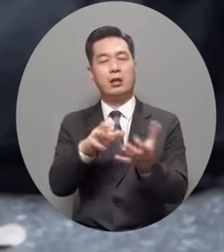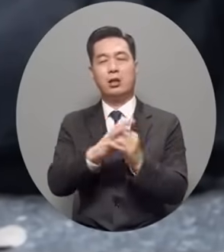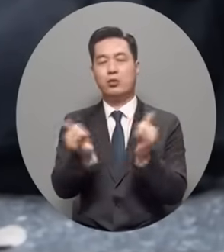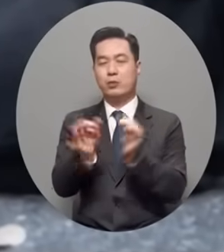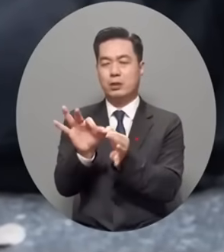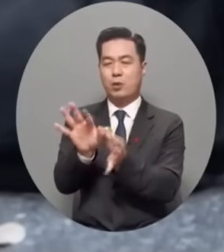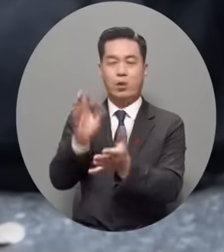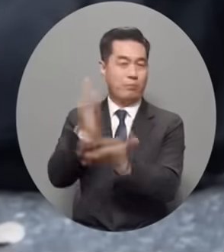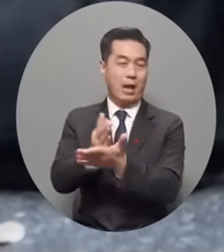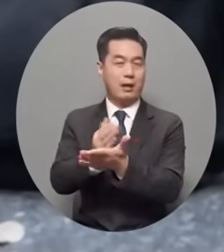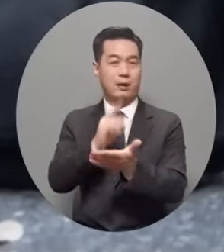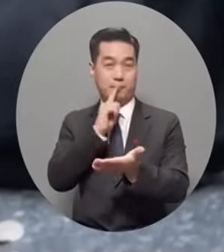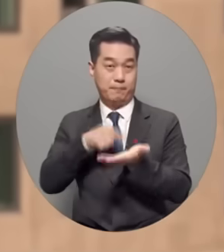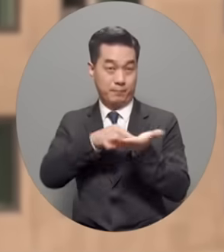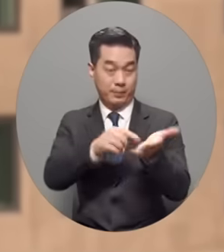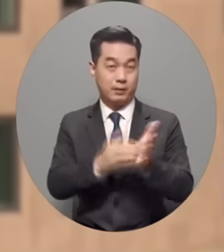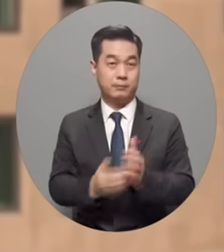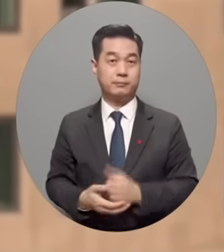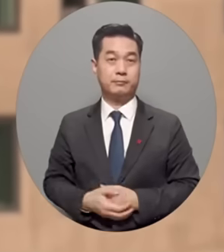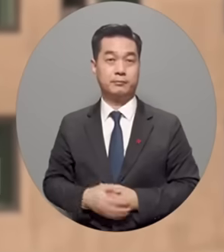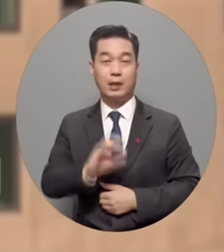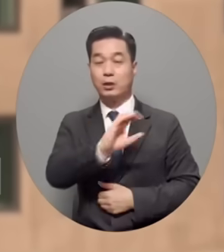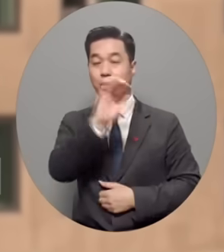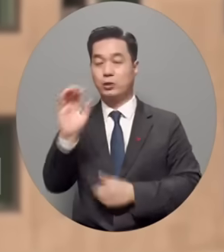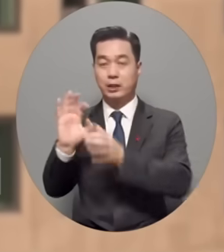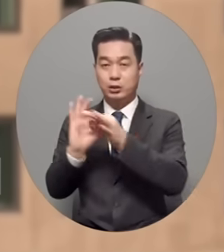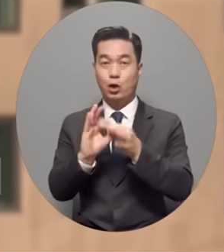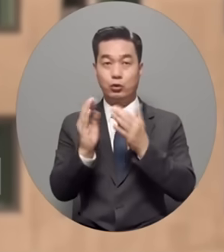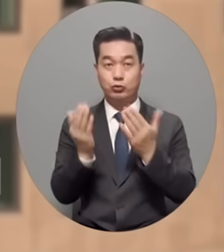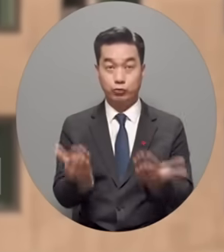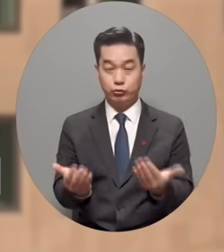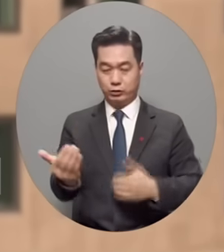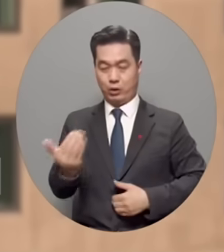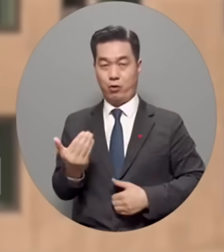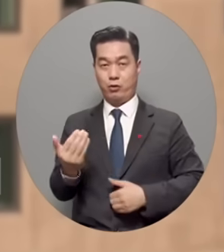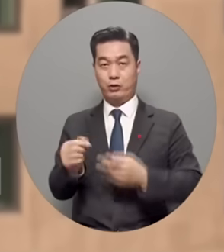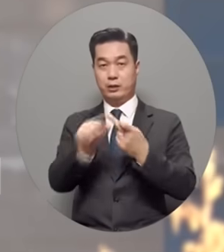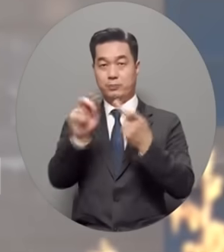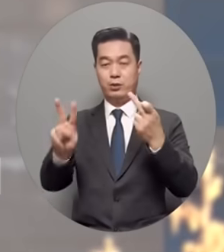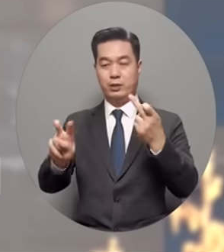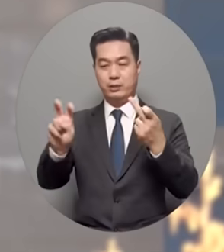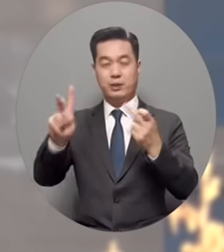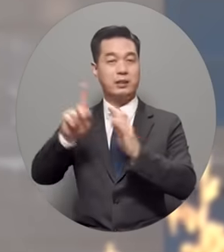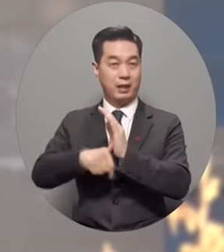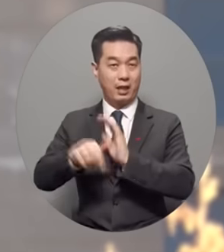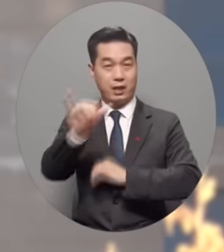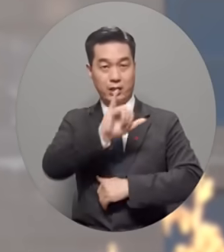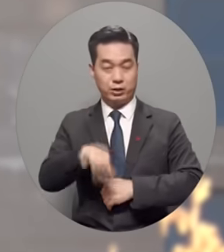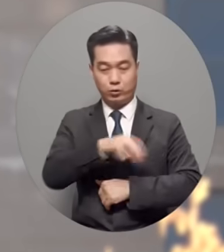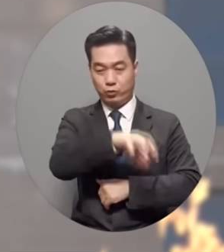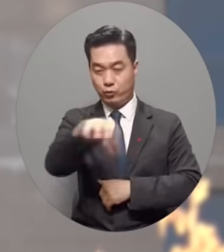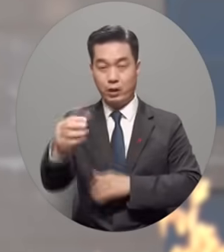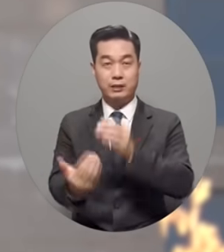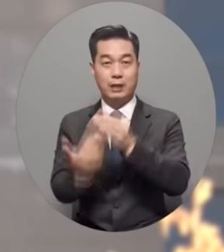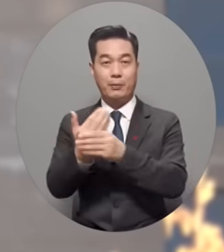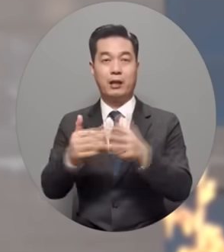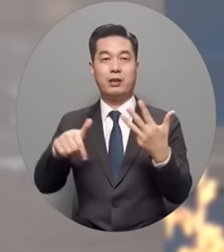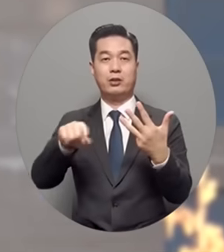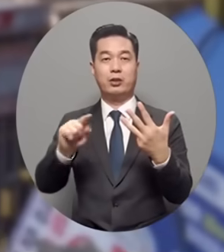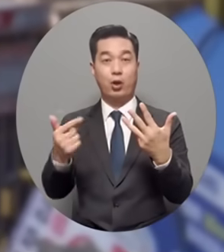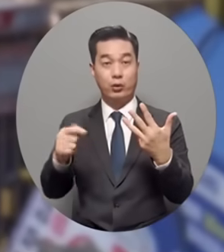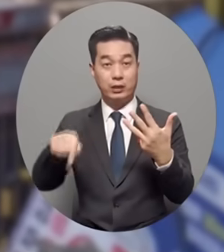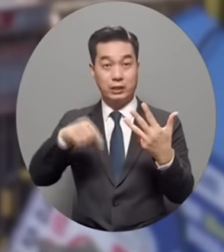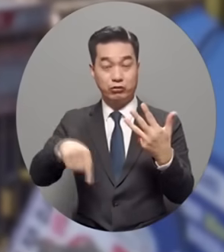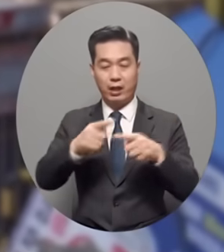말라고 비난했습니다. 성탄절 연휴 직전인 지난 22일 전국에서 발생한 사업장 사망사고는 8건, 이